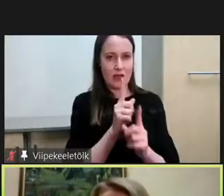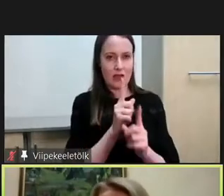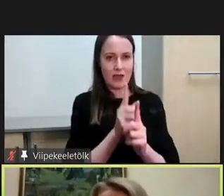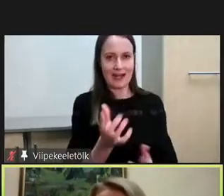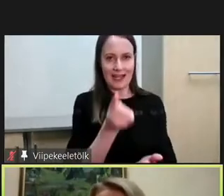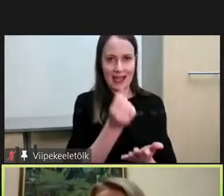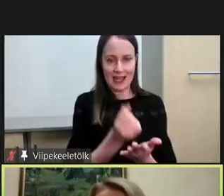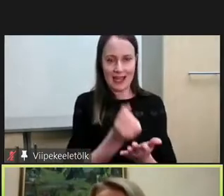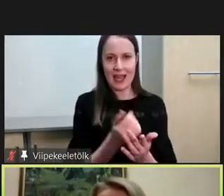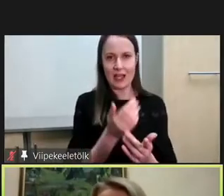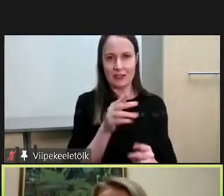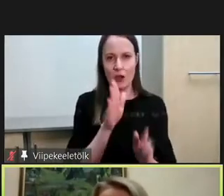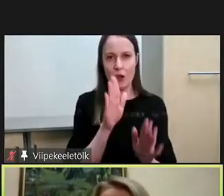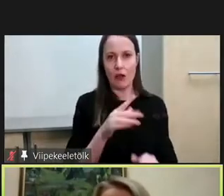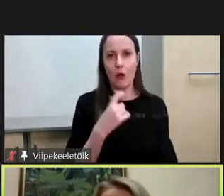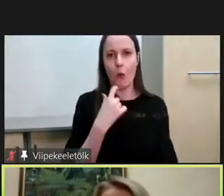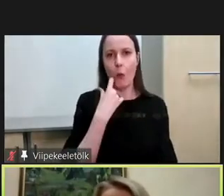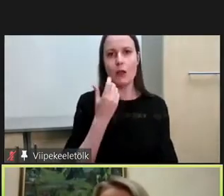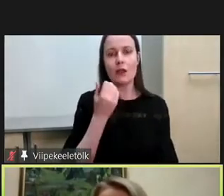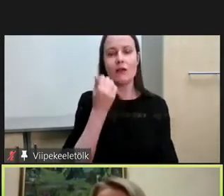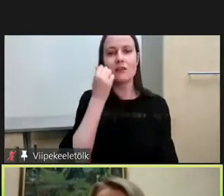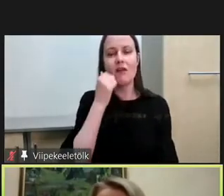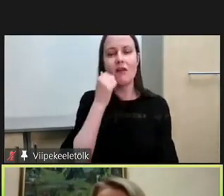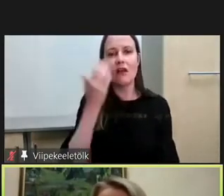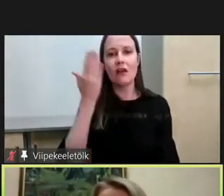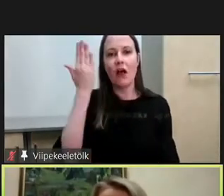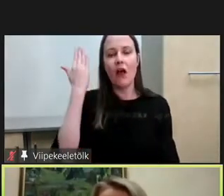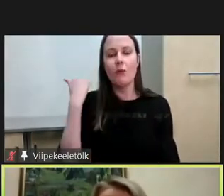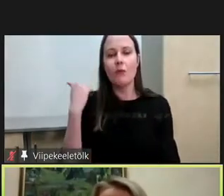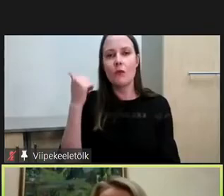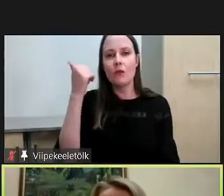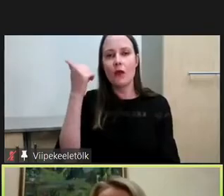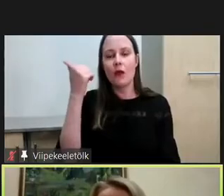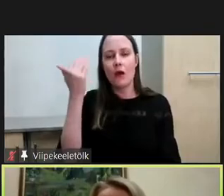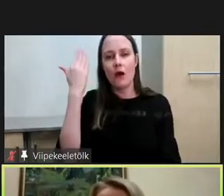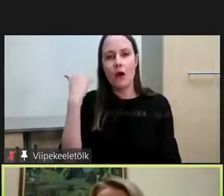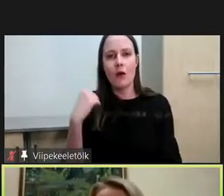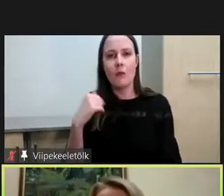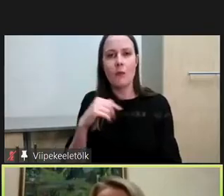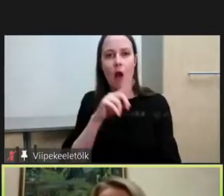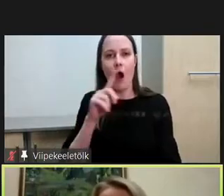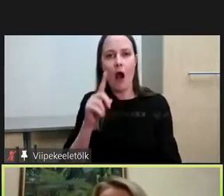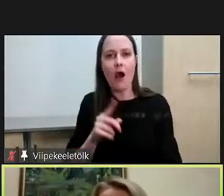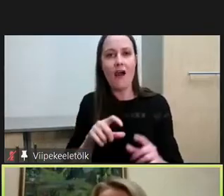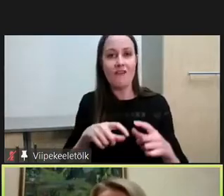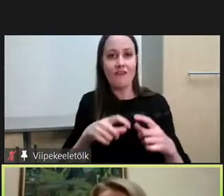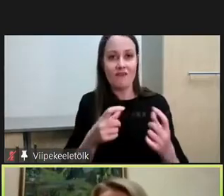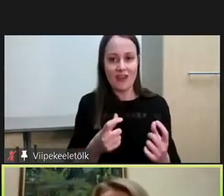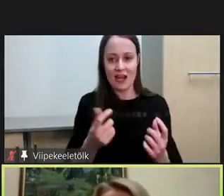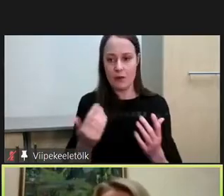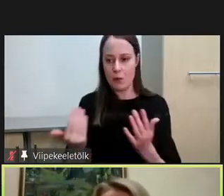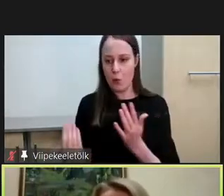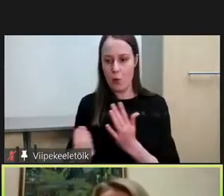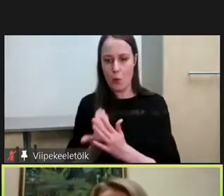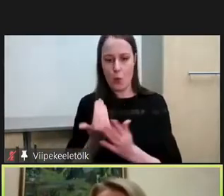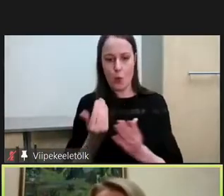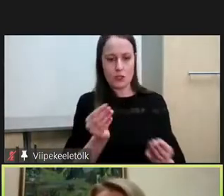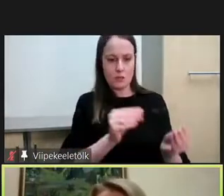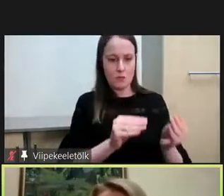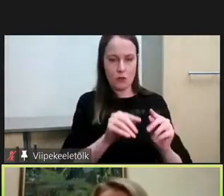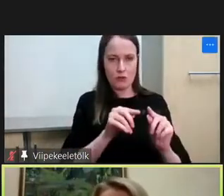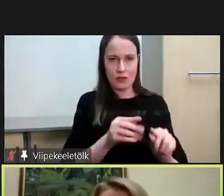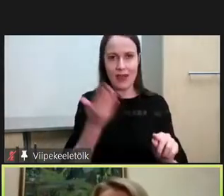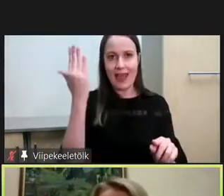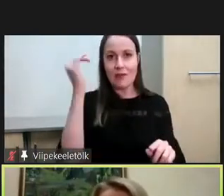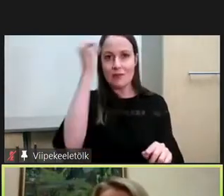vanu filme, mida Vladislav on taastanud ja seal on ka leitavad siis näiteks meie eelmise